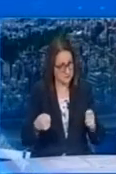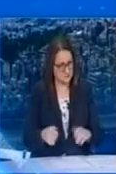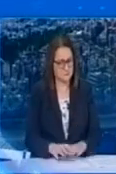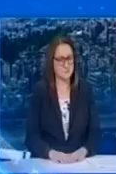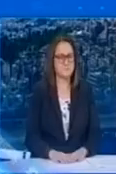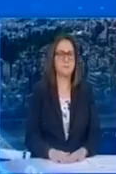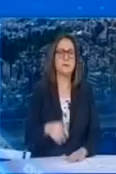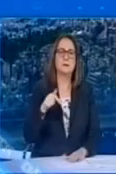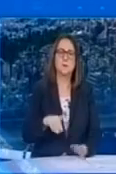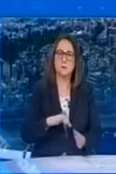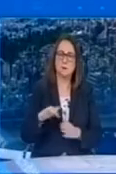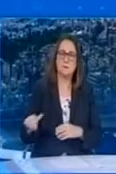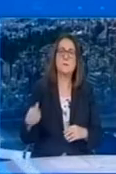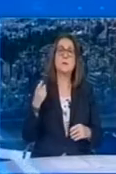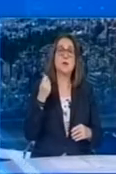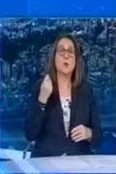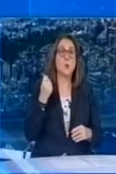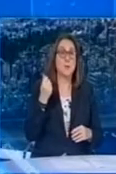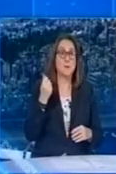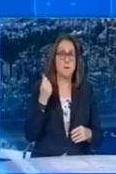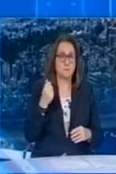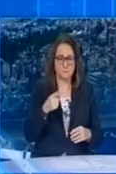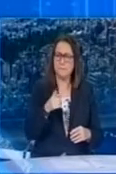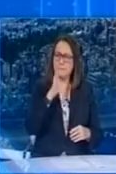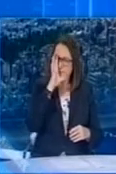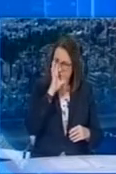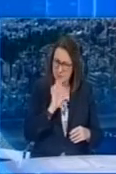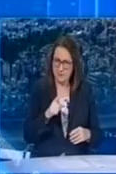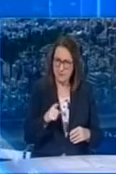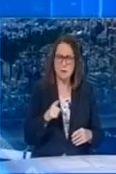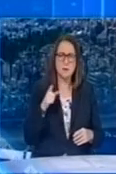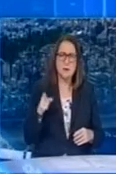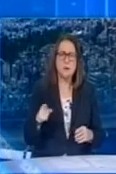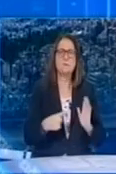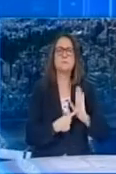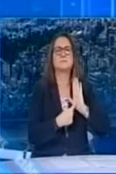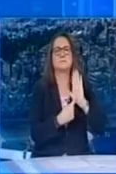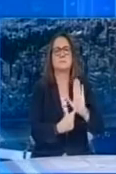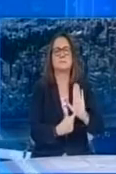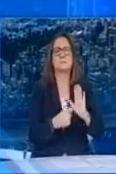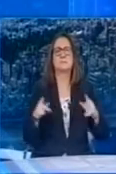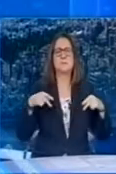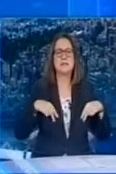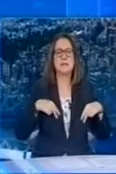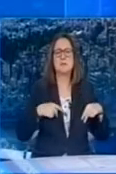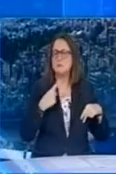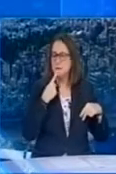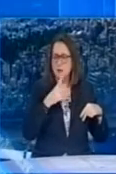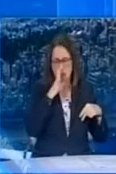Η πραγματική εικόνα και σε αυτό το τομέα είναι πολύ διαφορετική με αυτή που θέλει να μας παρουσιάσει η κυβέρνηση ο κ.